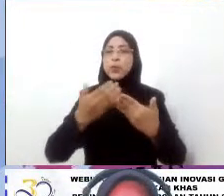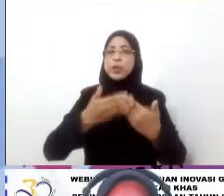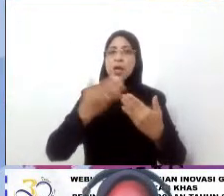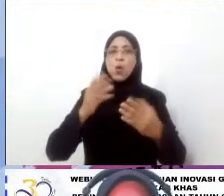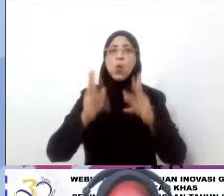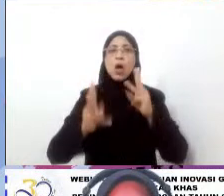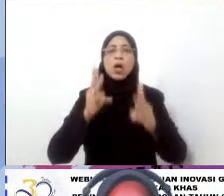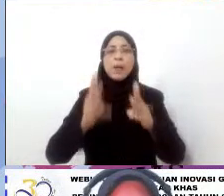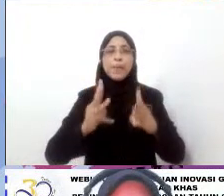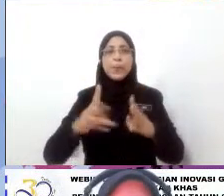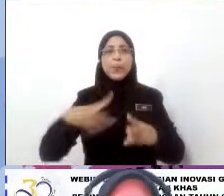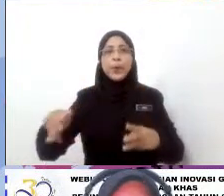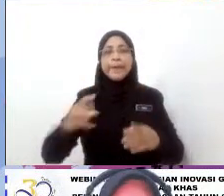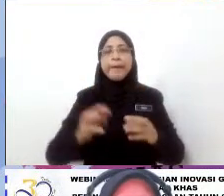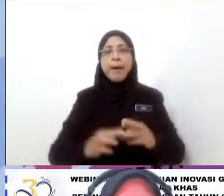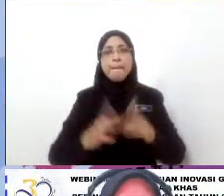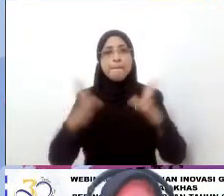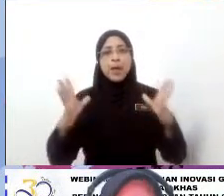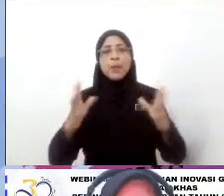kalau ramai.